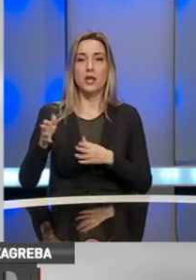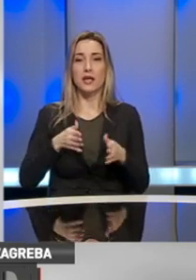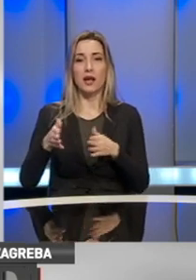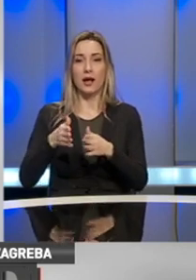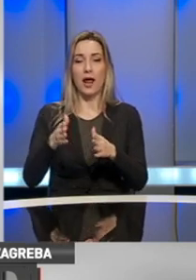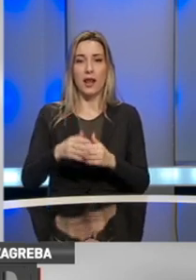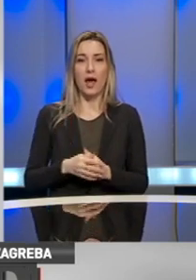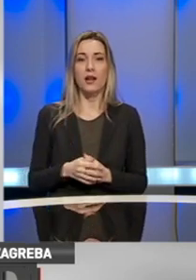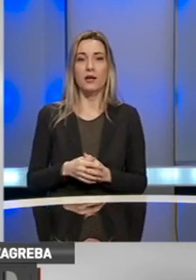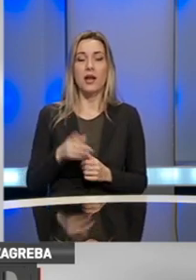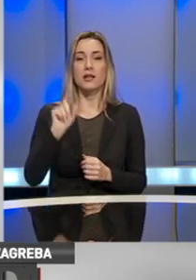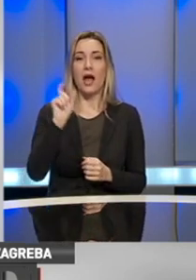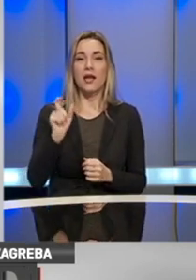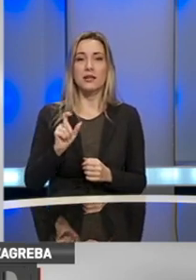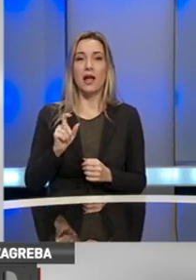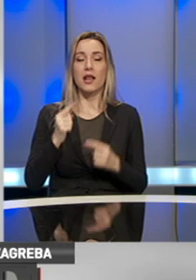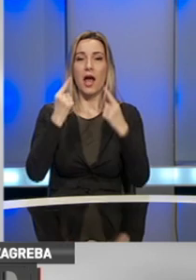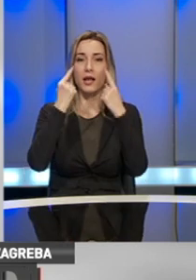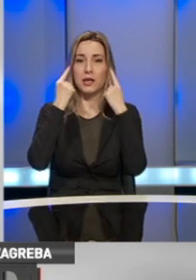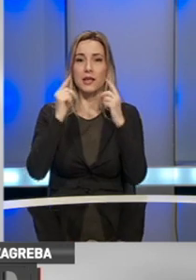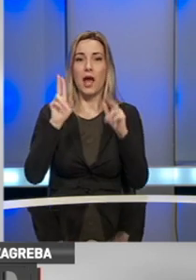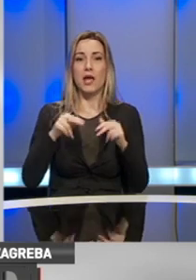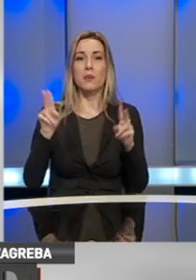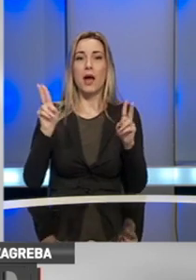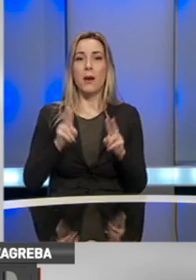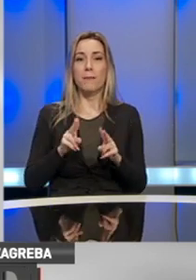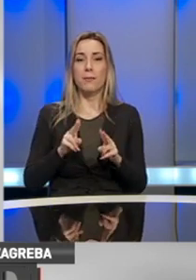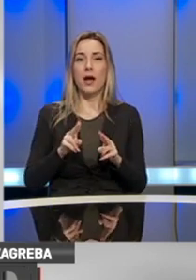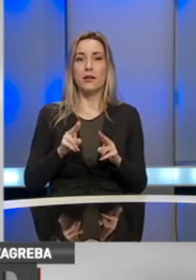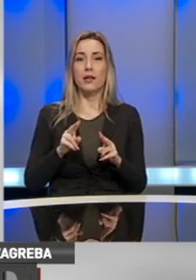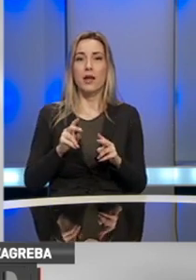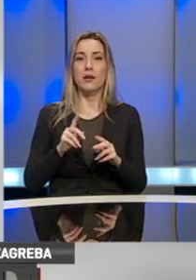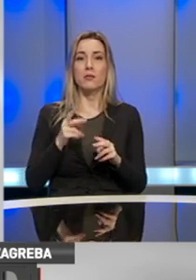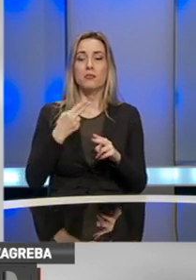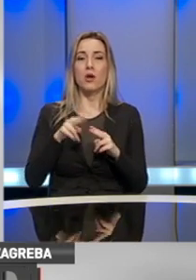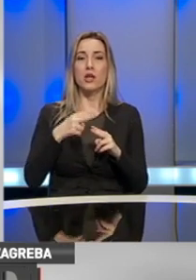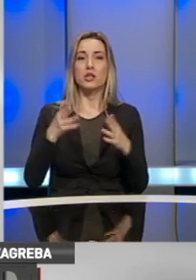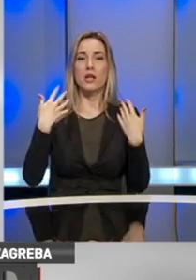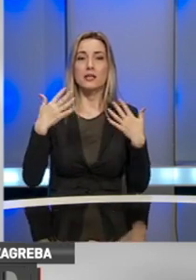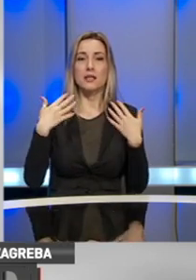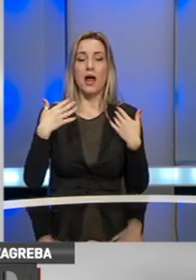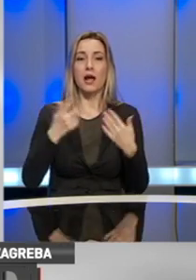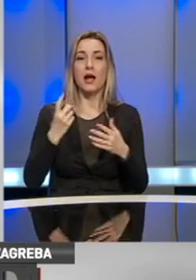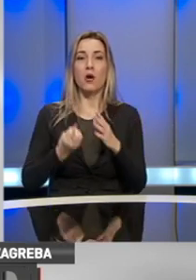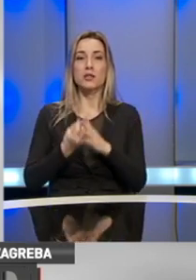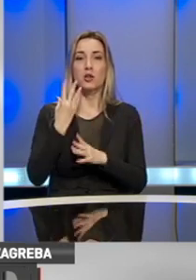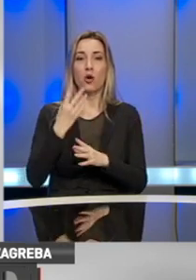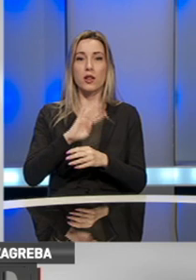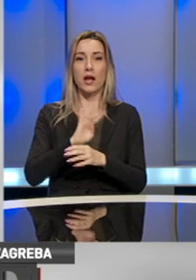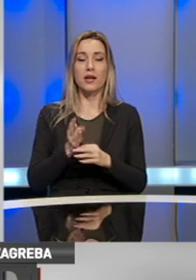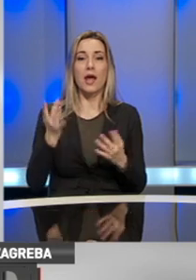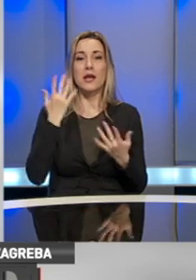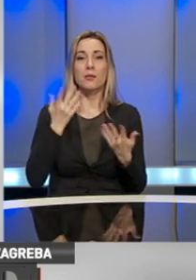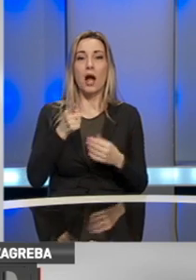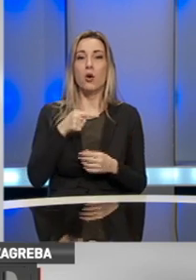je i Italija i Kina ima manje onečišćenje zraka od kad se dogodila koronavirus. Ja ne znam kako to